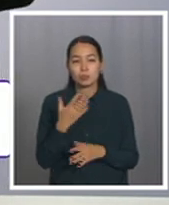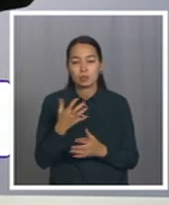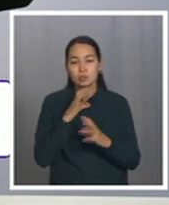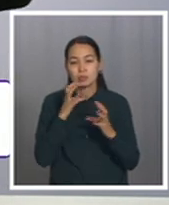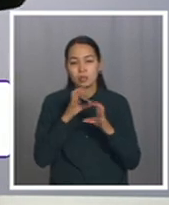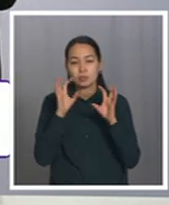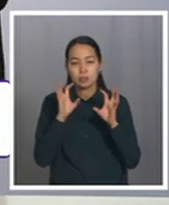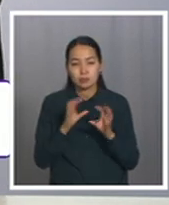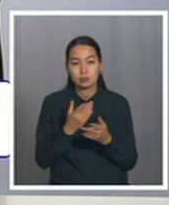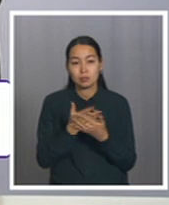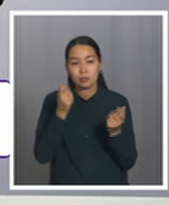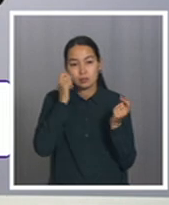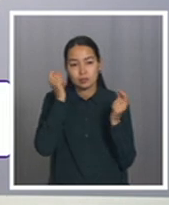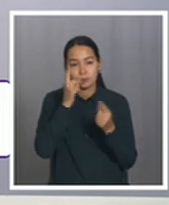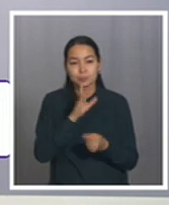заңымен